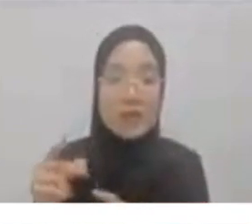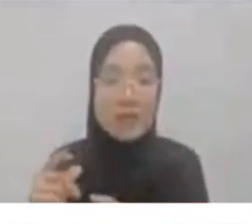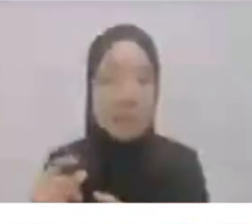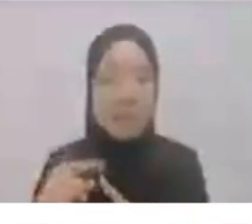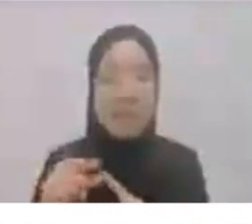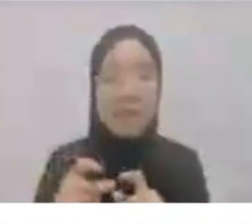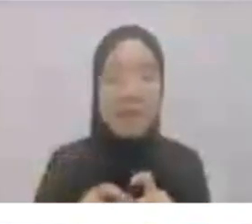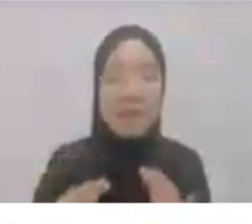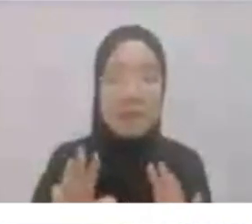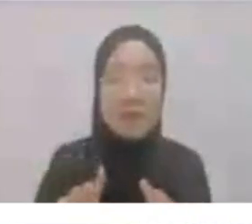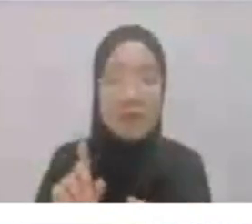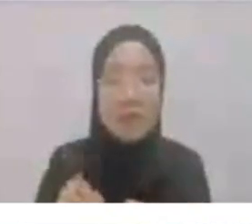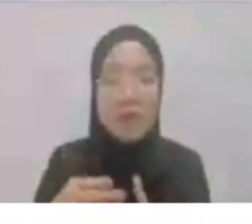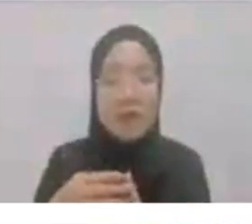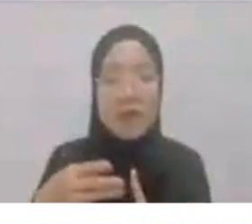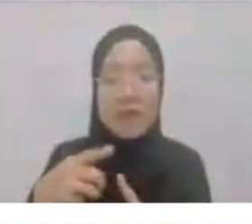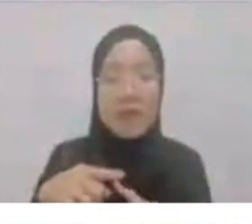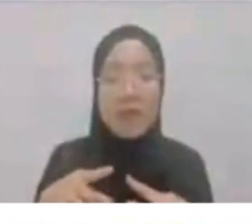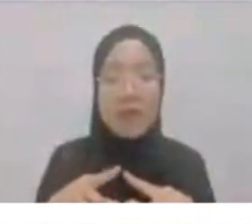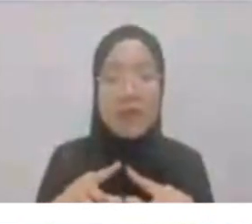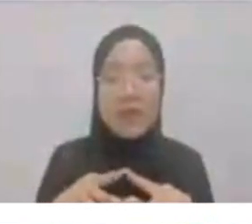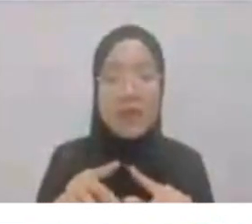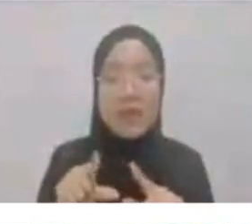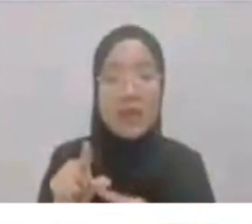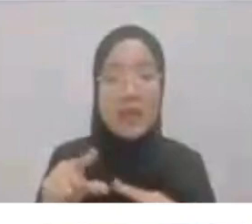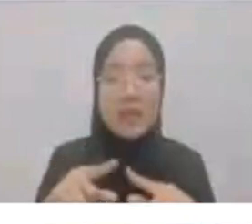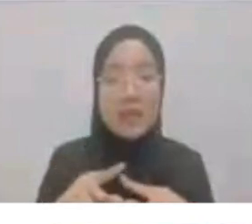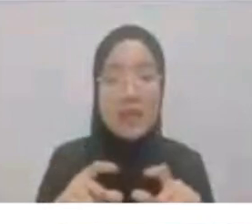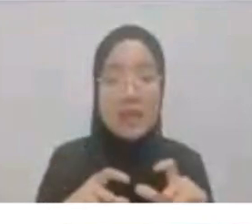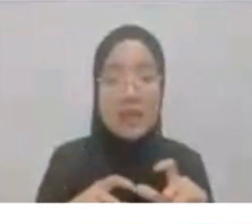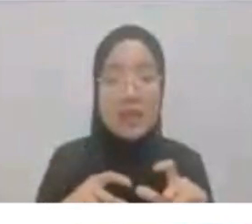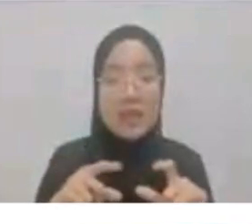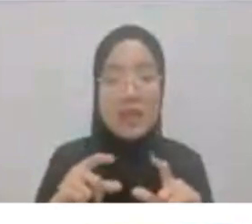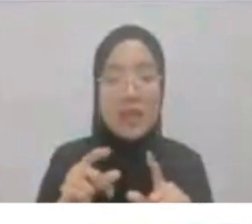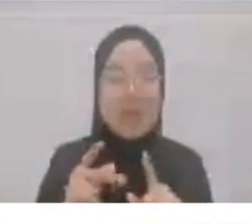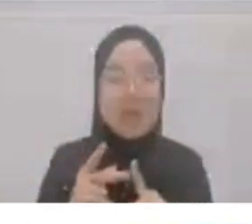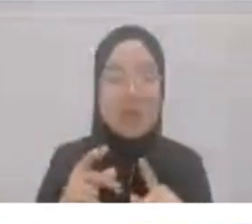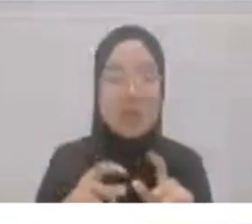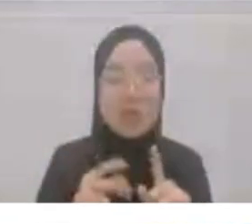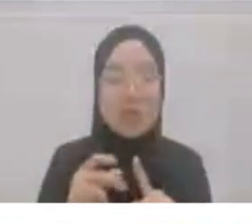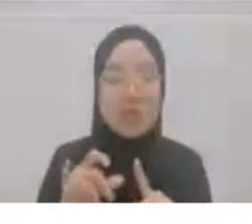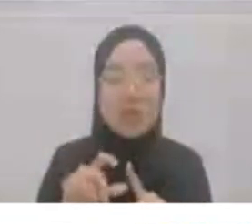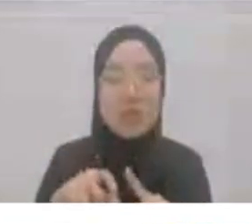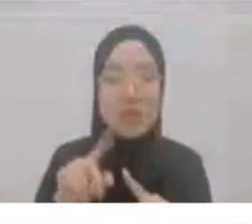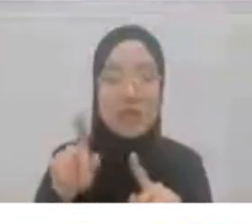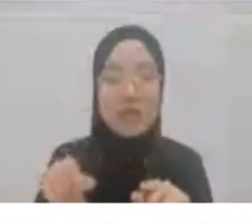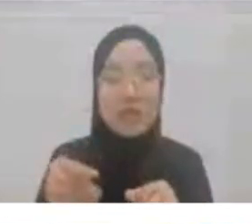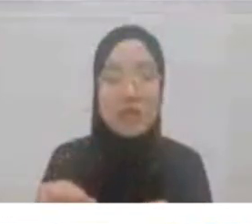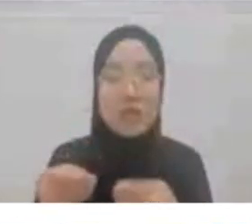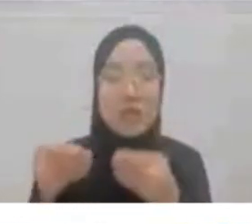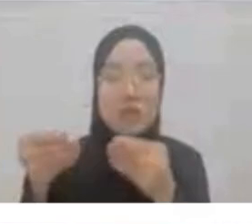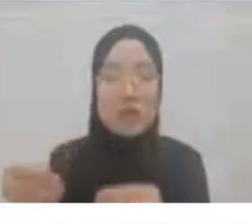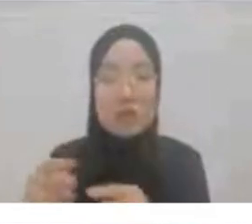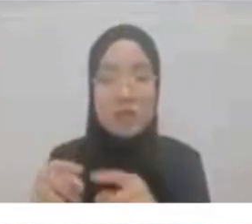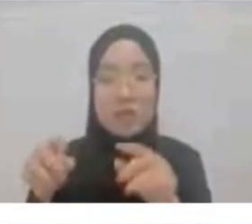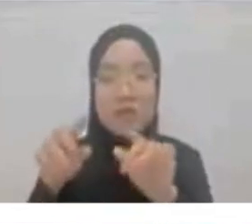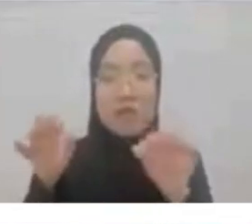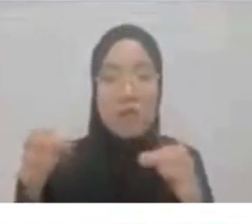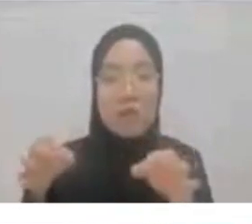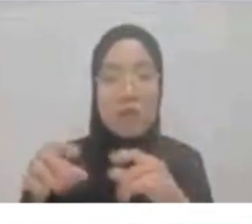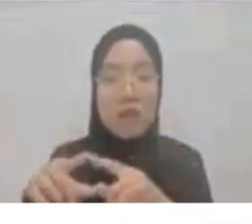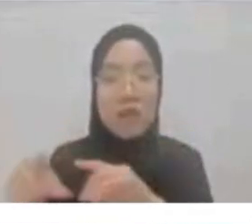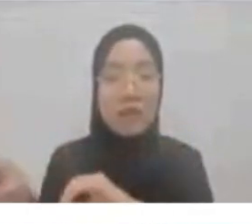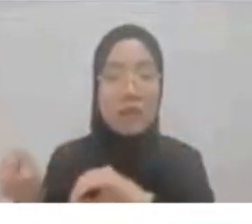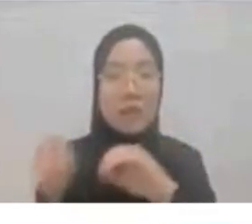bet Berta Ar asiddi dan diberikan l surat suara oleh petugas dan tidak membawa formulir apindah memilih